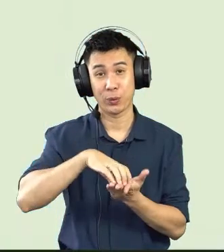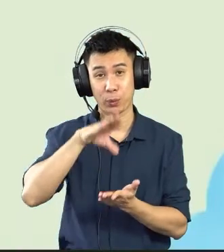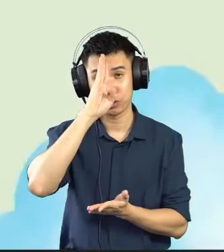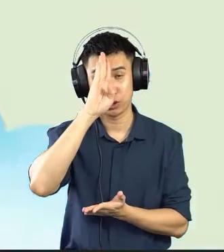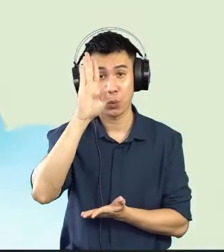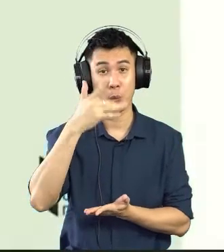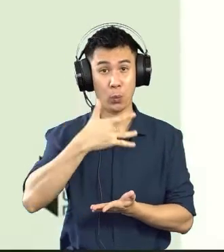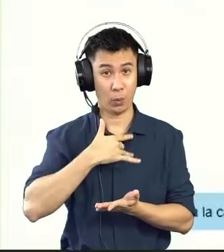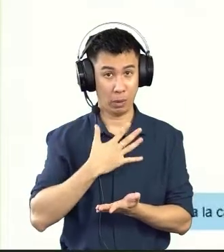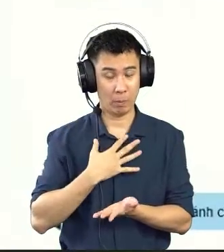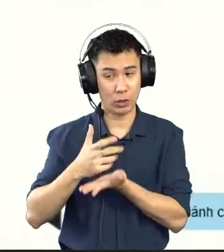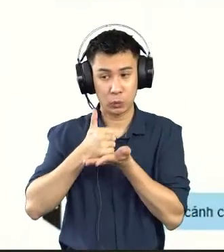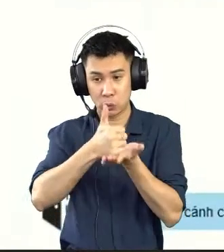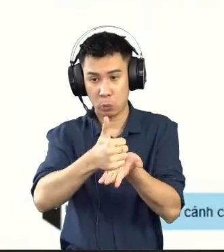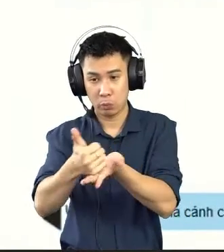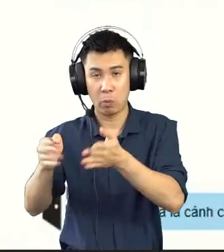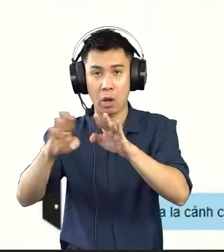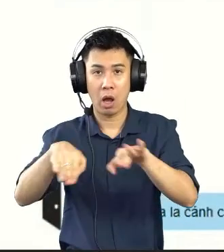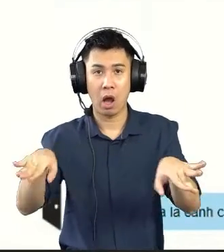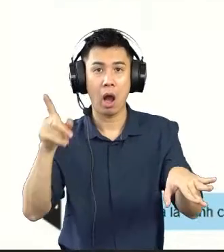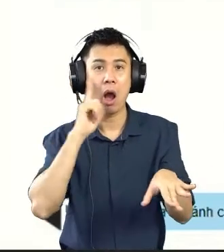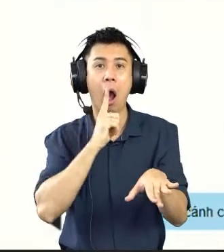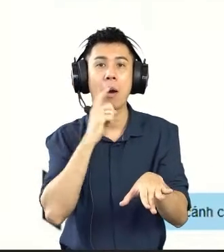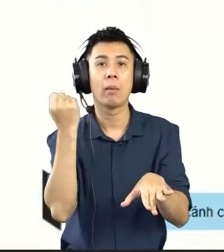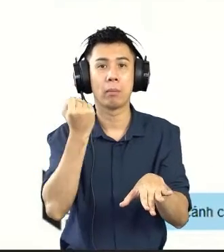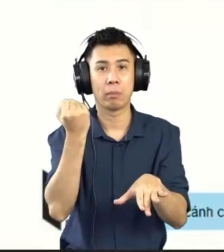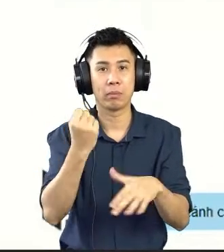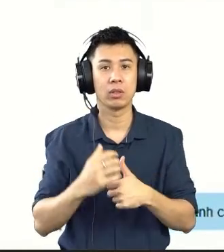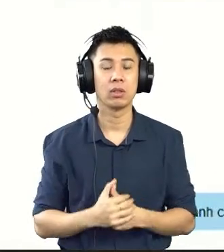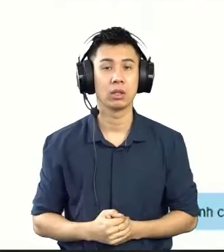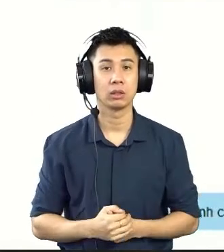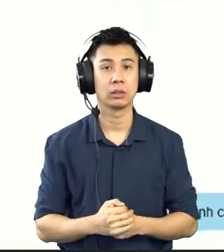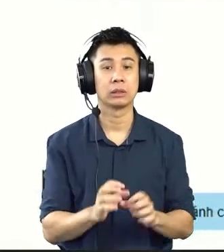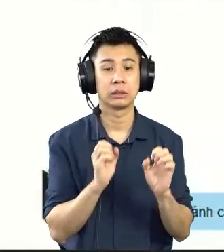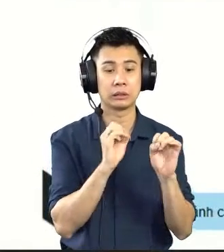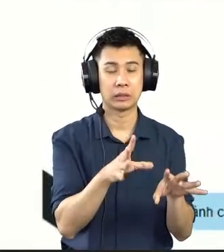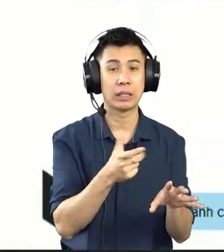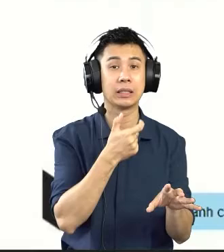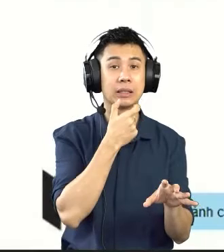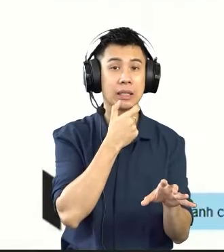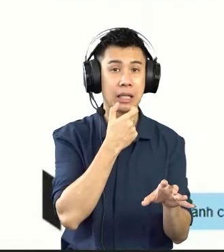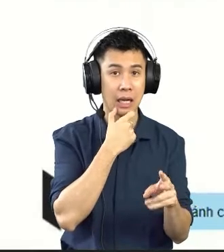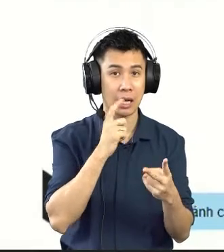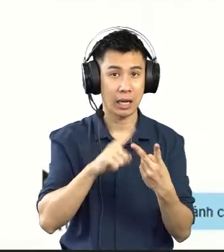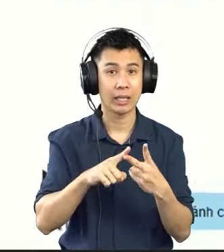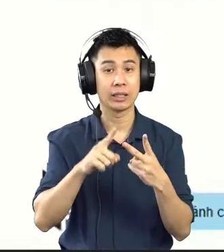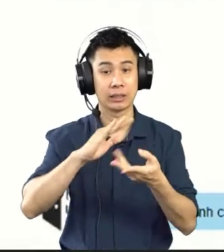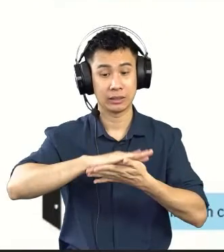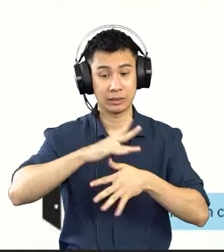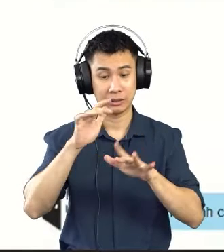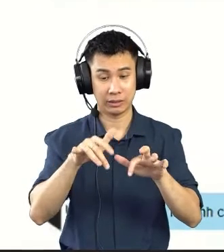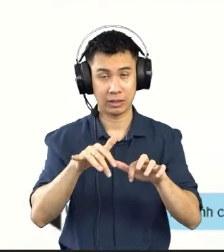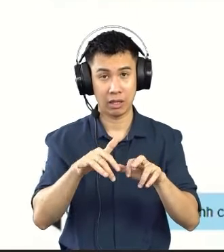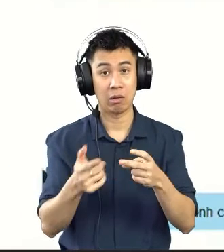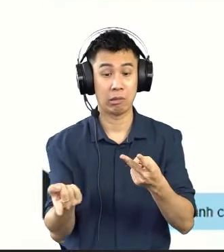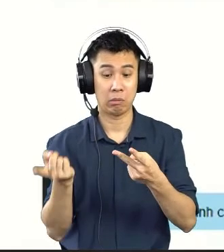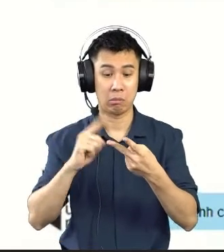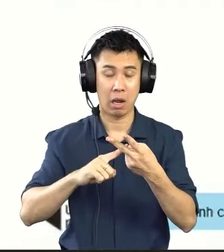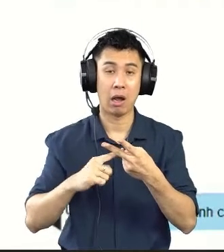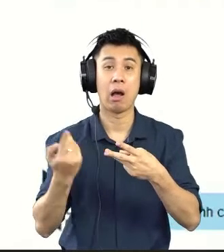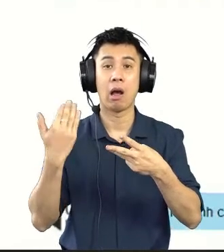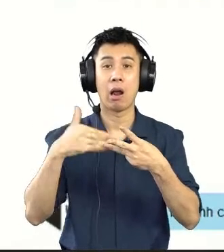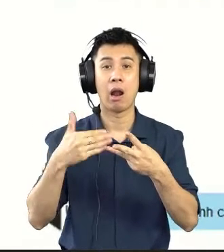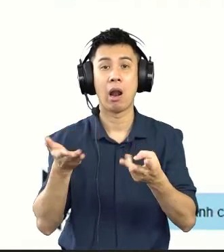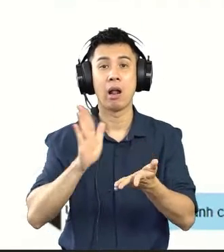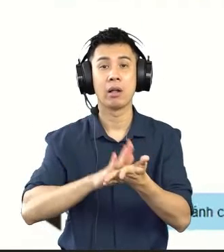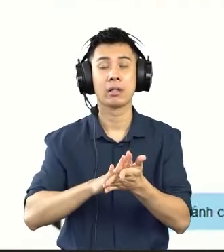bạn nhỏ như Khang. Năm nay, Hu ngoài việc tiếp tục việc giảng dạy Anh văn và tin học cho các em câm điếc ở cấp 2 thì đã lần đầu tiên thành công trong việc đưa các em khiếm thính tới với